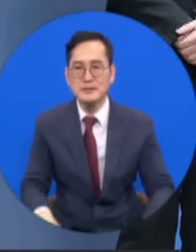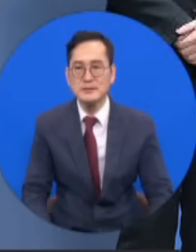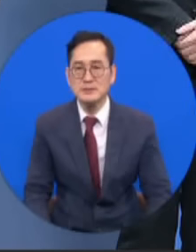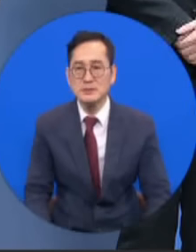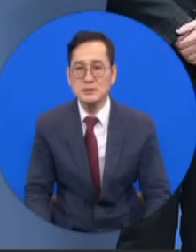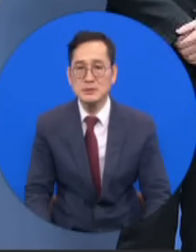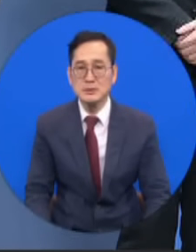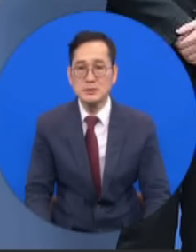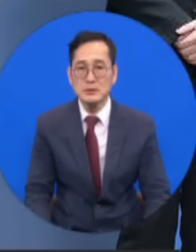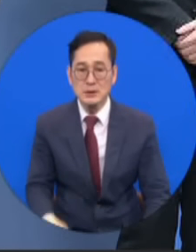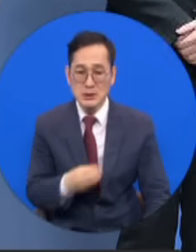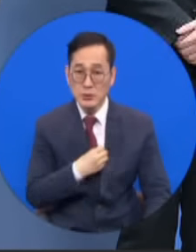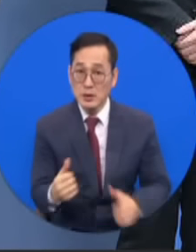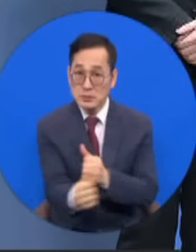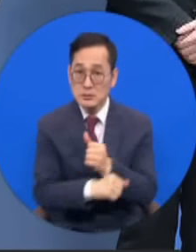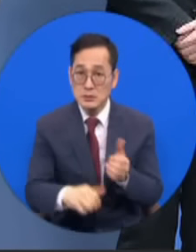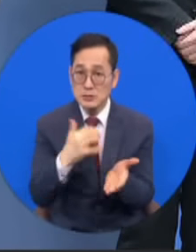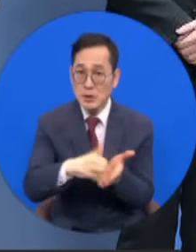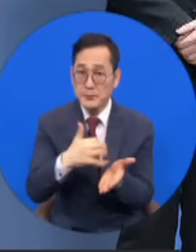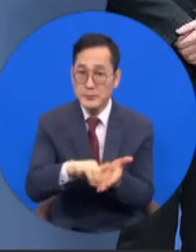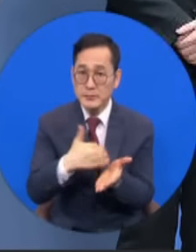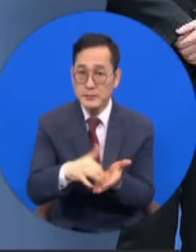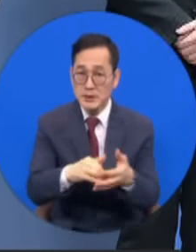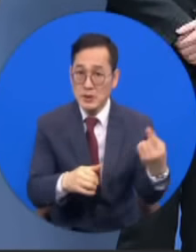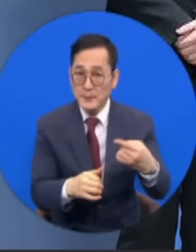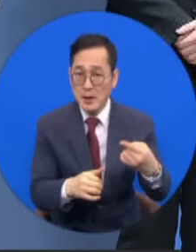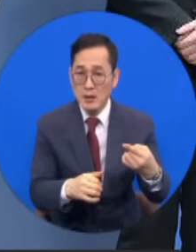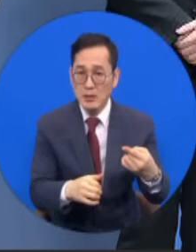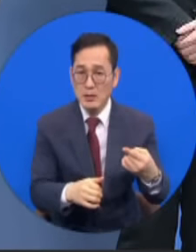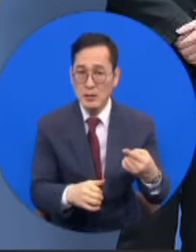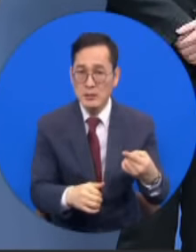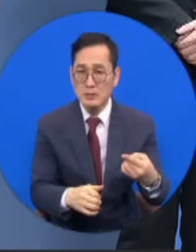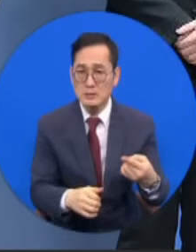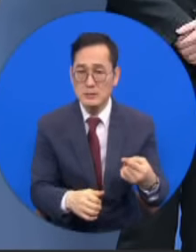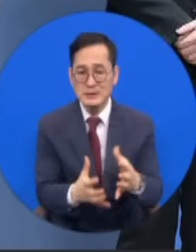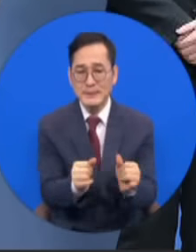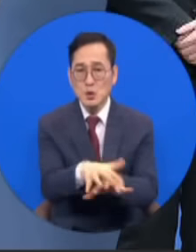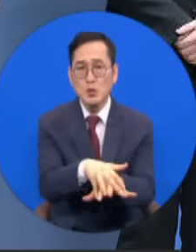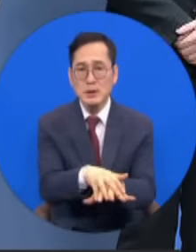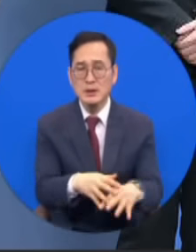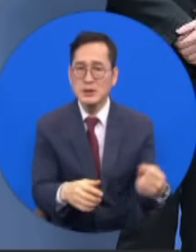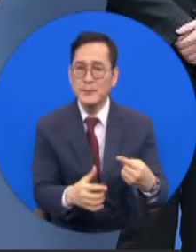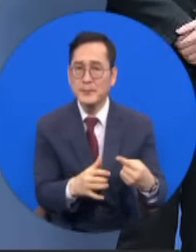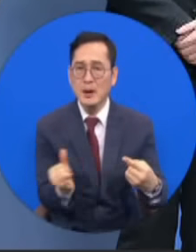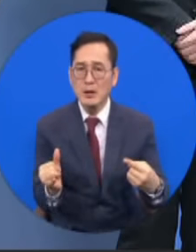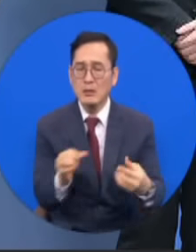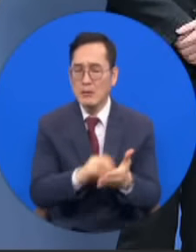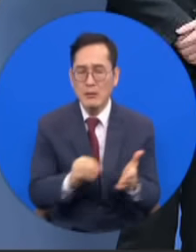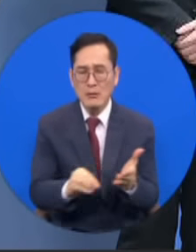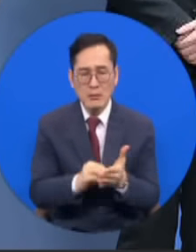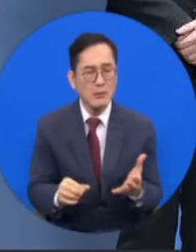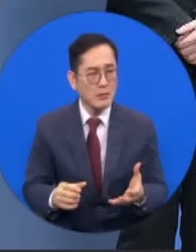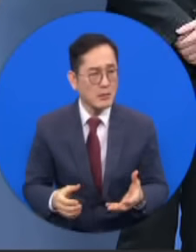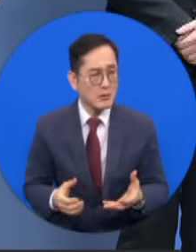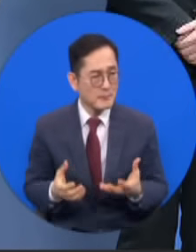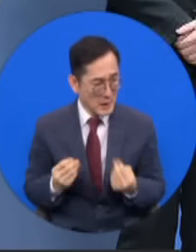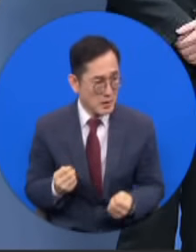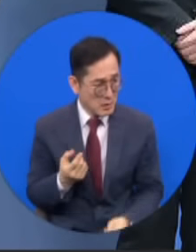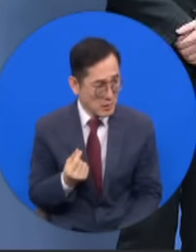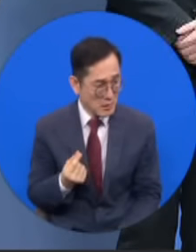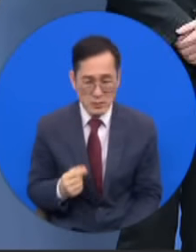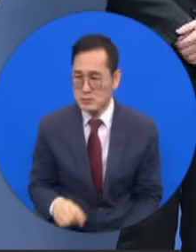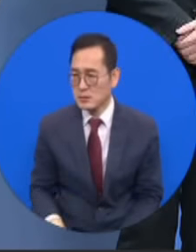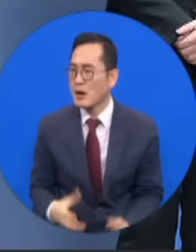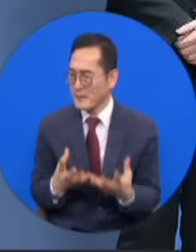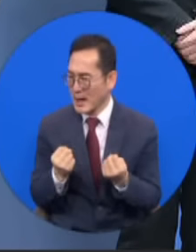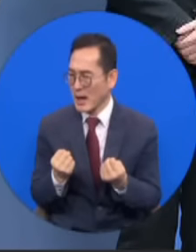적은 숫자가 아닌데요네 천명이 적은 숫자가 아니기도 하고 또 아주 많은 숫자가 아니기도 하고 는데요네 왜냐면 이제 또 지역이라